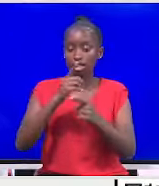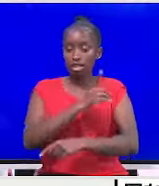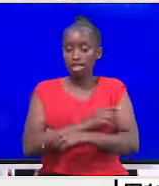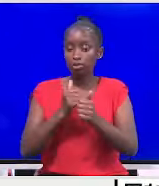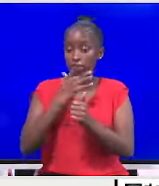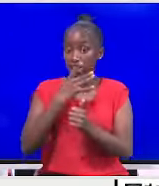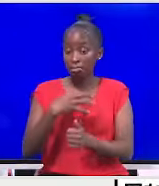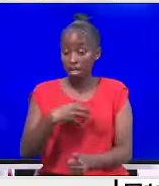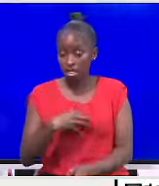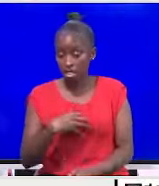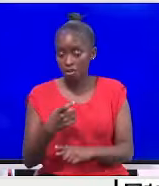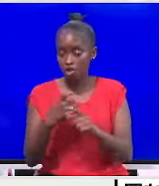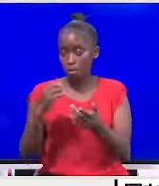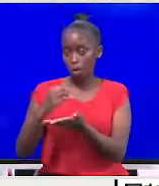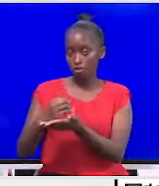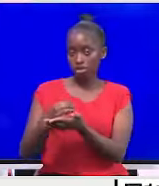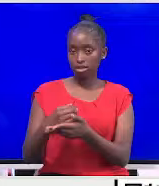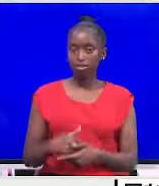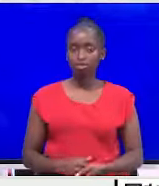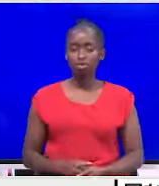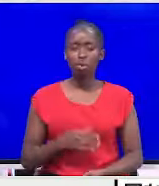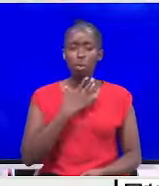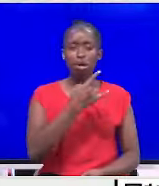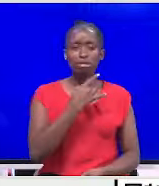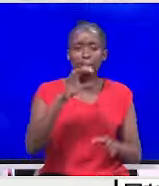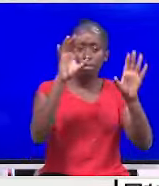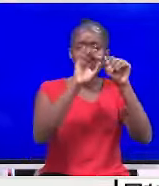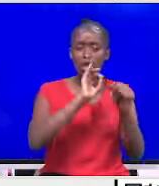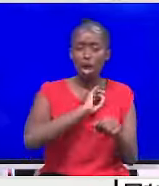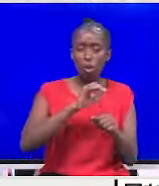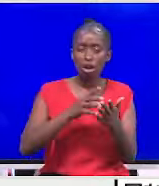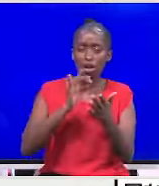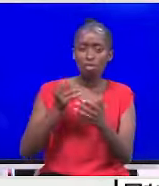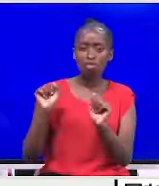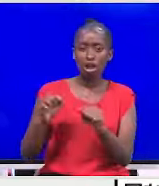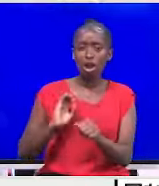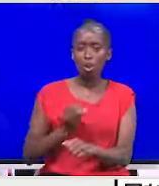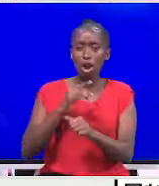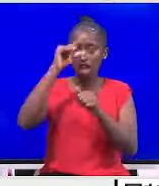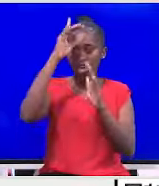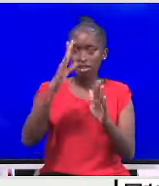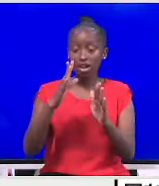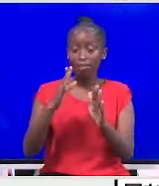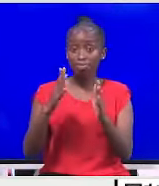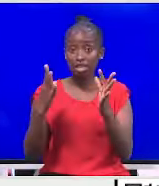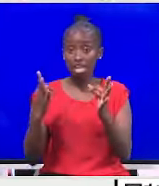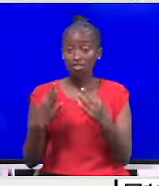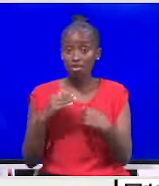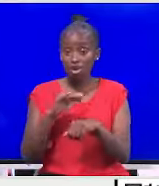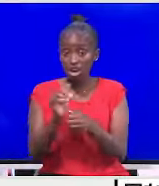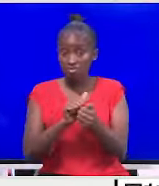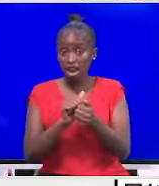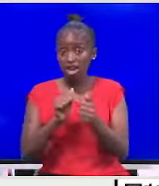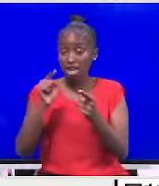rais wetu atuondolee Kawira Mwangaza kwa ofisi, na ikifika Friday kama huyo mama anatoka